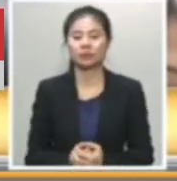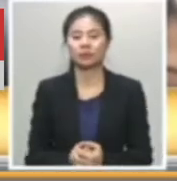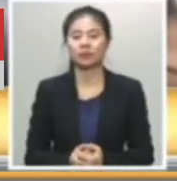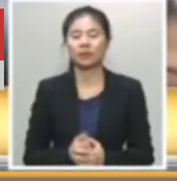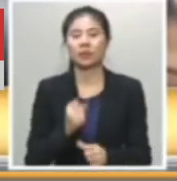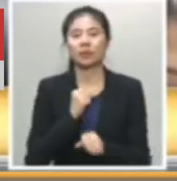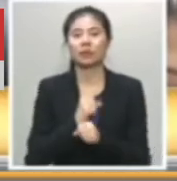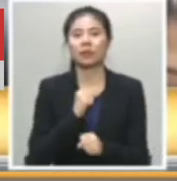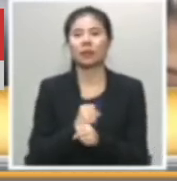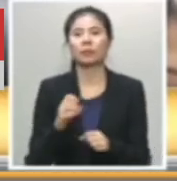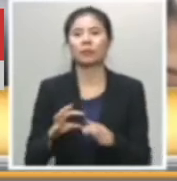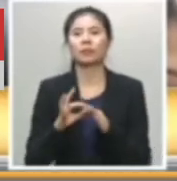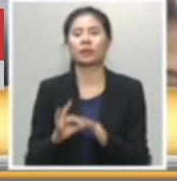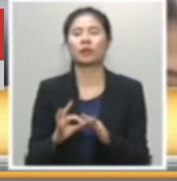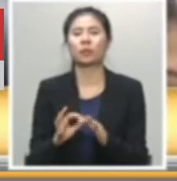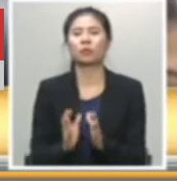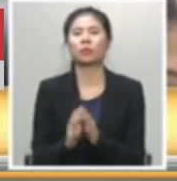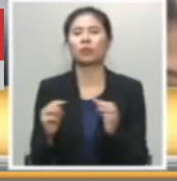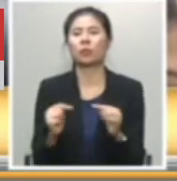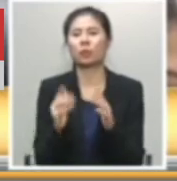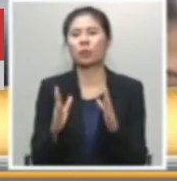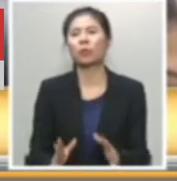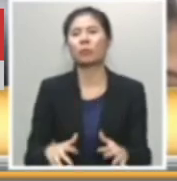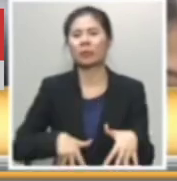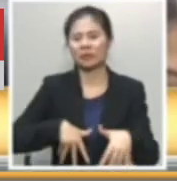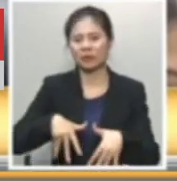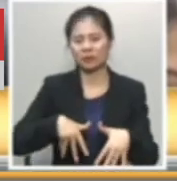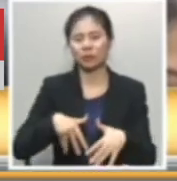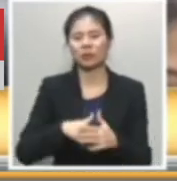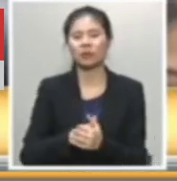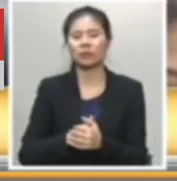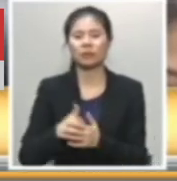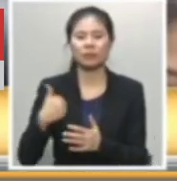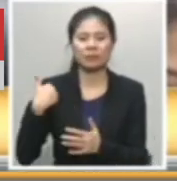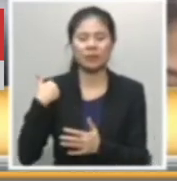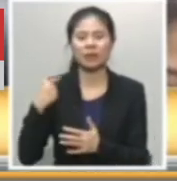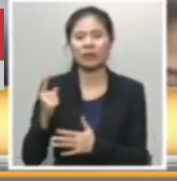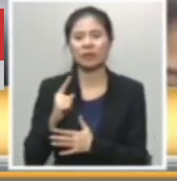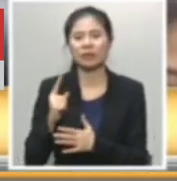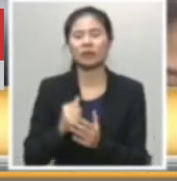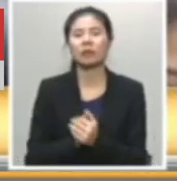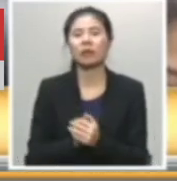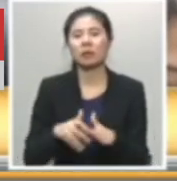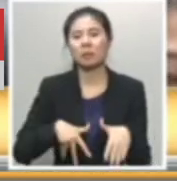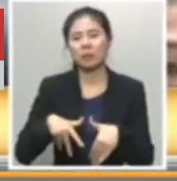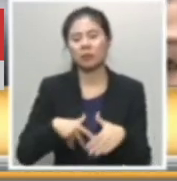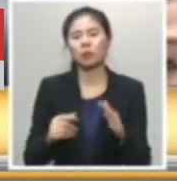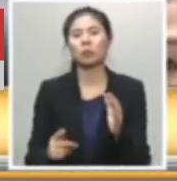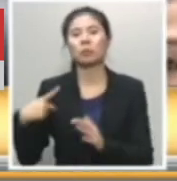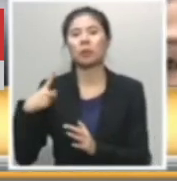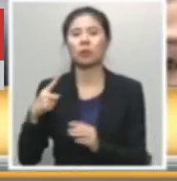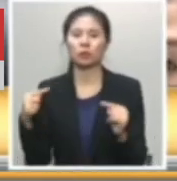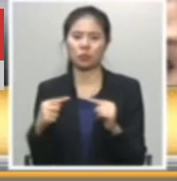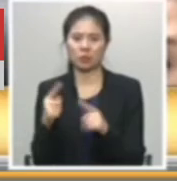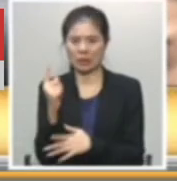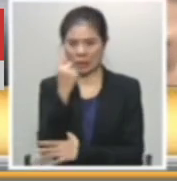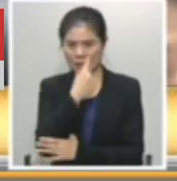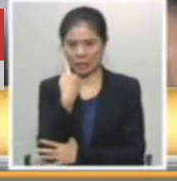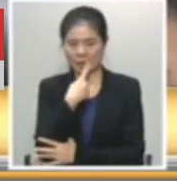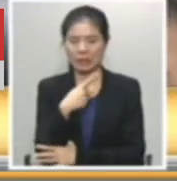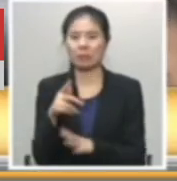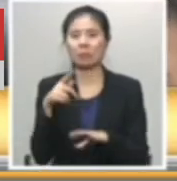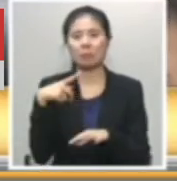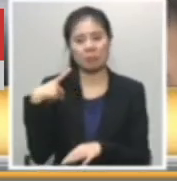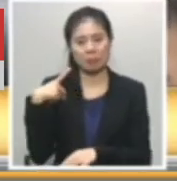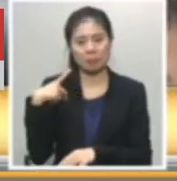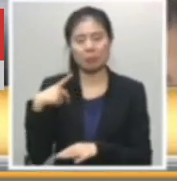พี่น้องหรือเปล่ามากกว่าที่จะเป็นประโยชน์ให้กับพี่น้องประชาชนให้กับประเทศชาติ